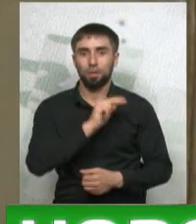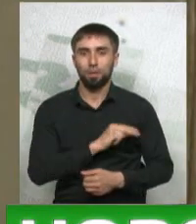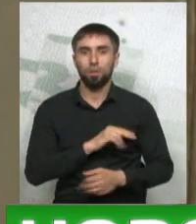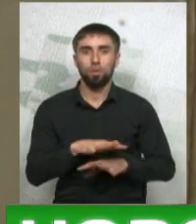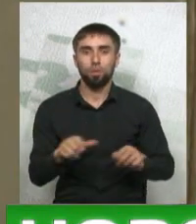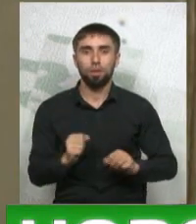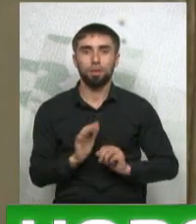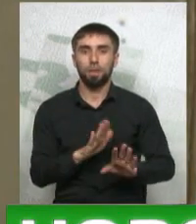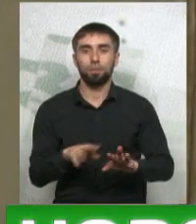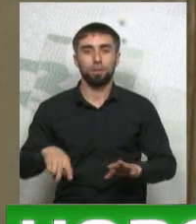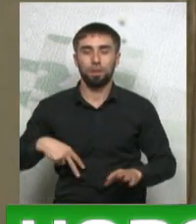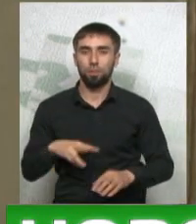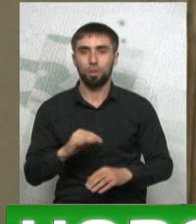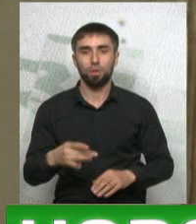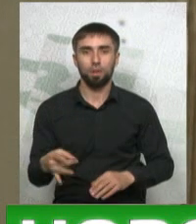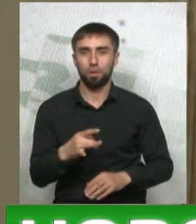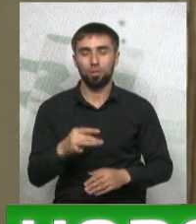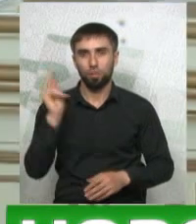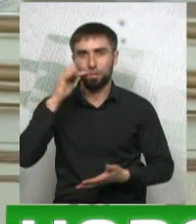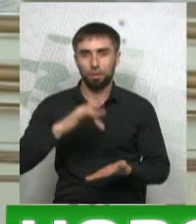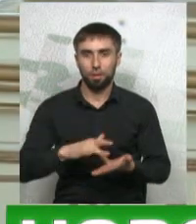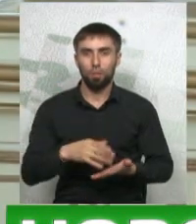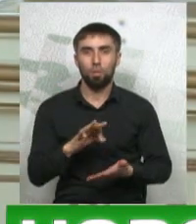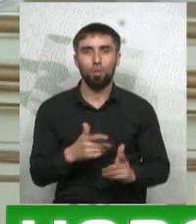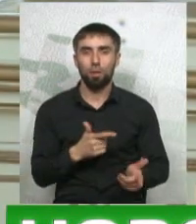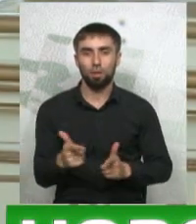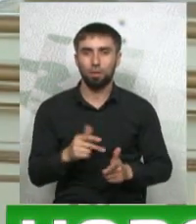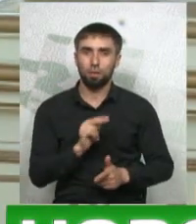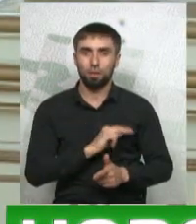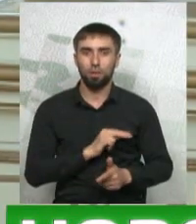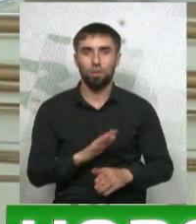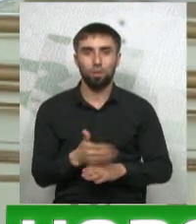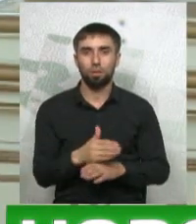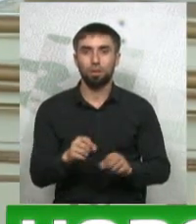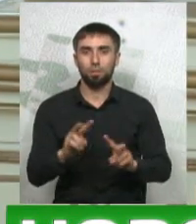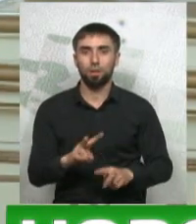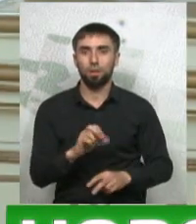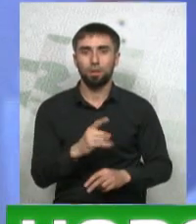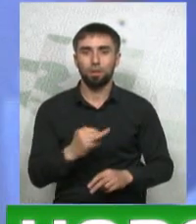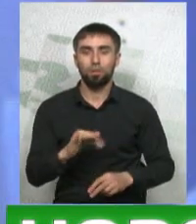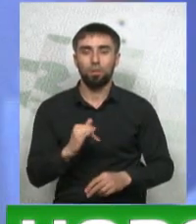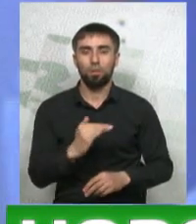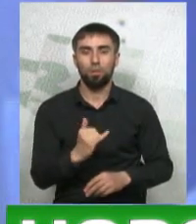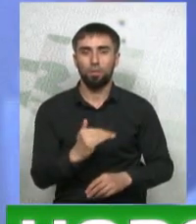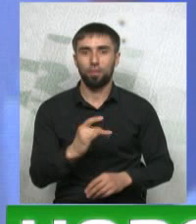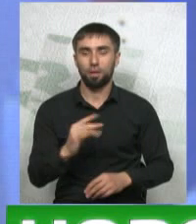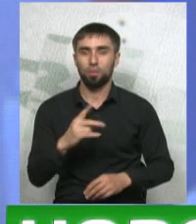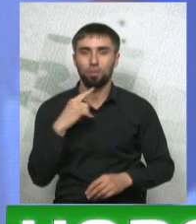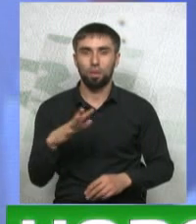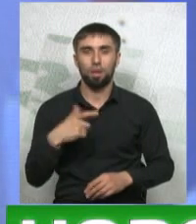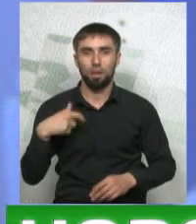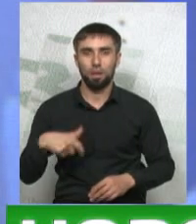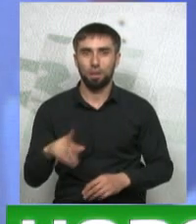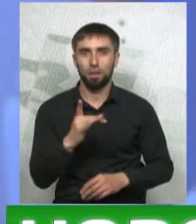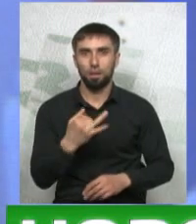в должности замначальника межрегионального учебного центра по подготовке сотрудников отделов спецназначения УФСИН России по